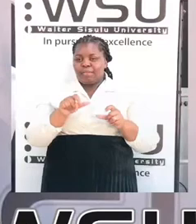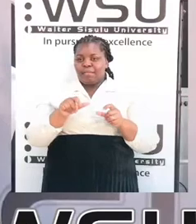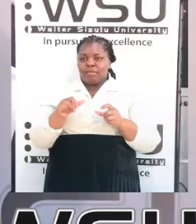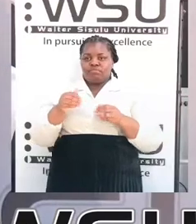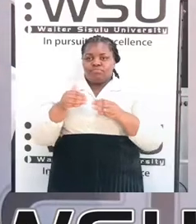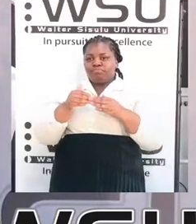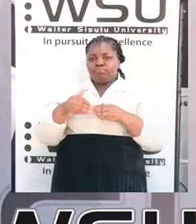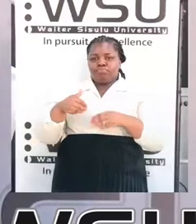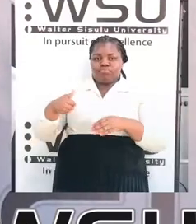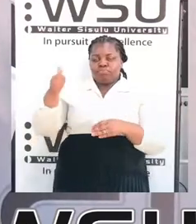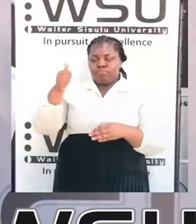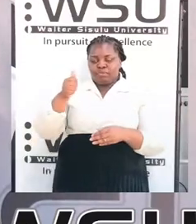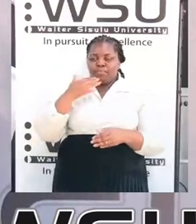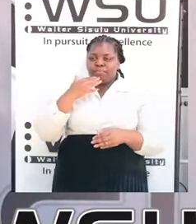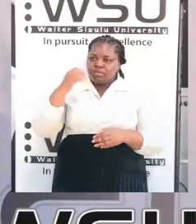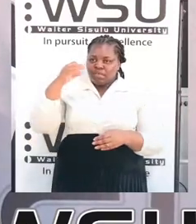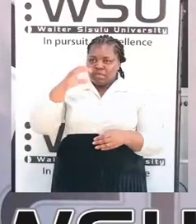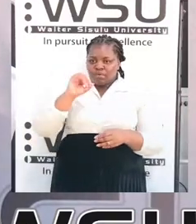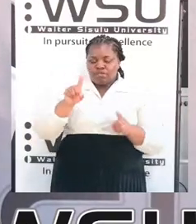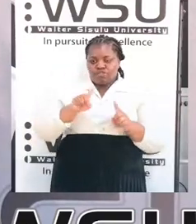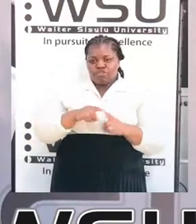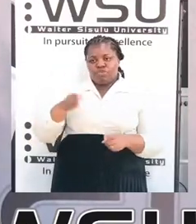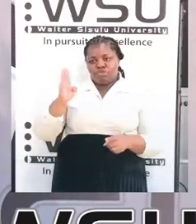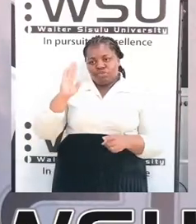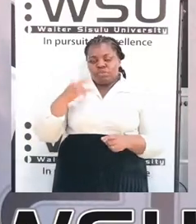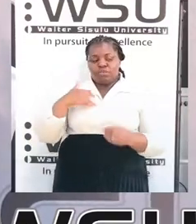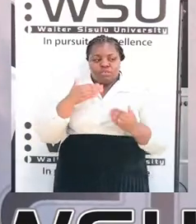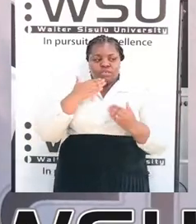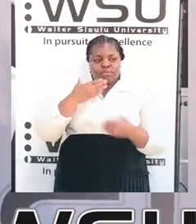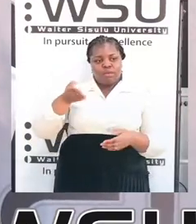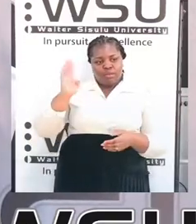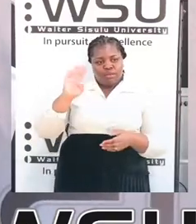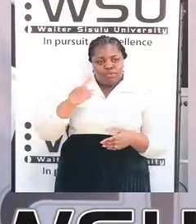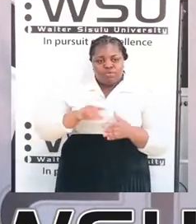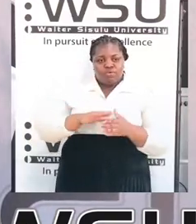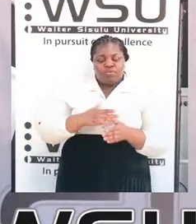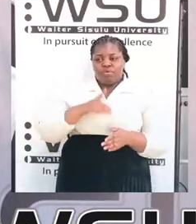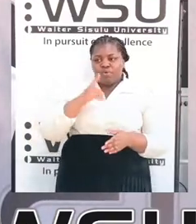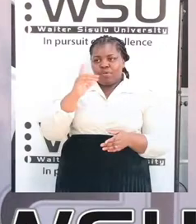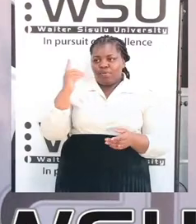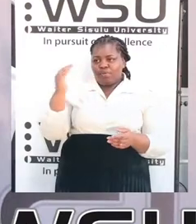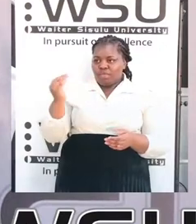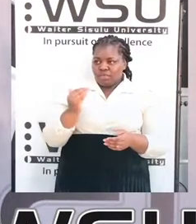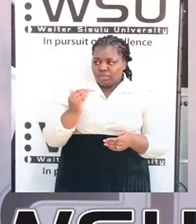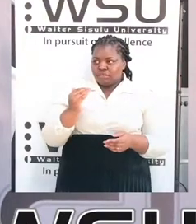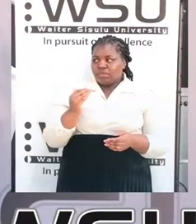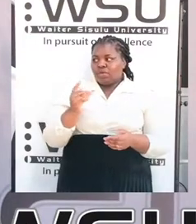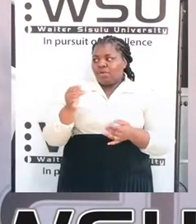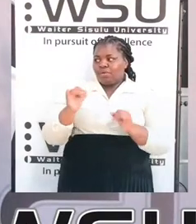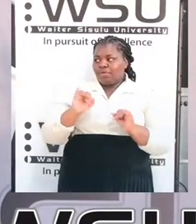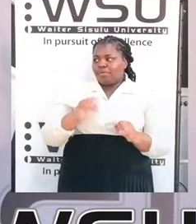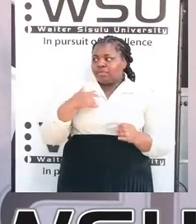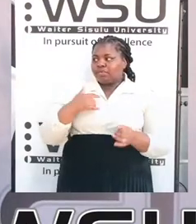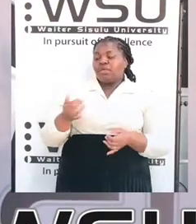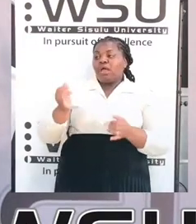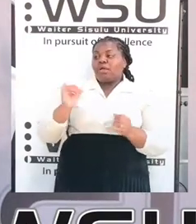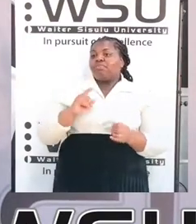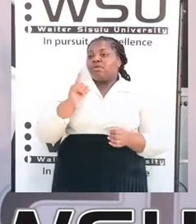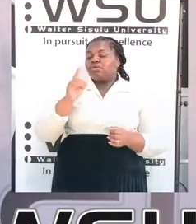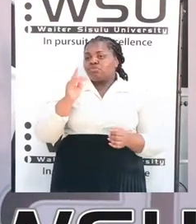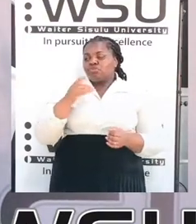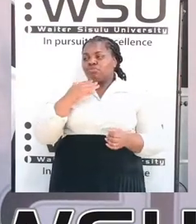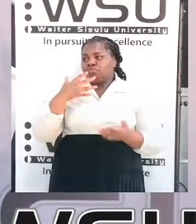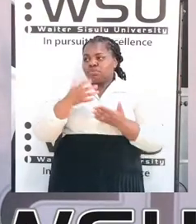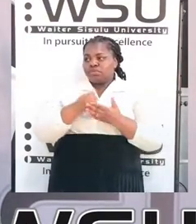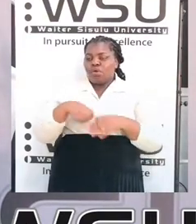emisebenzini makuvele ukukhanya kwakho njengoThixo. Siyabulela ke Nkosi ngoba uyeza bakwabakumemayo. Siyakumema ke ekuseni